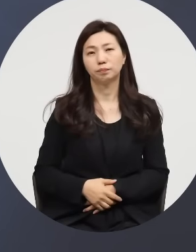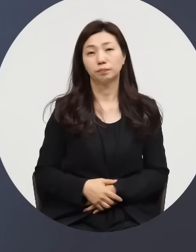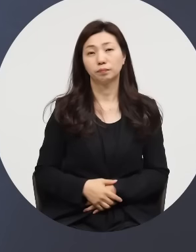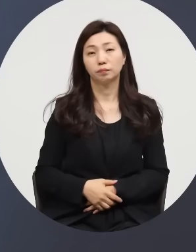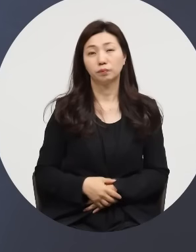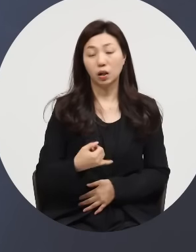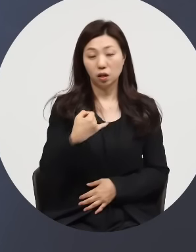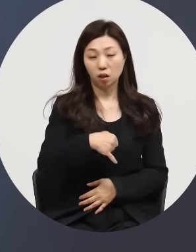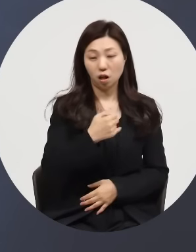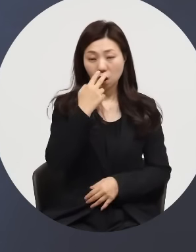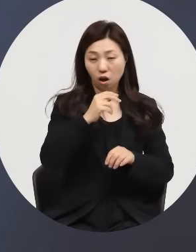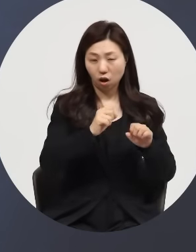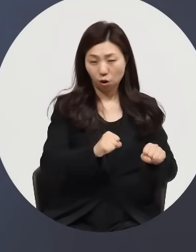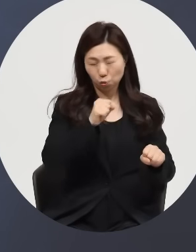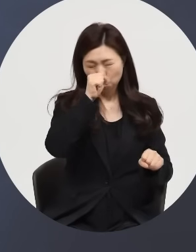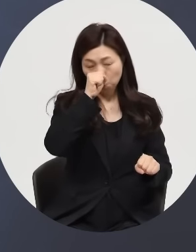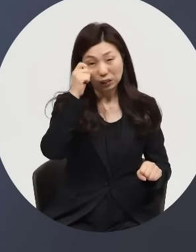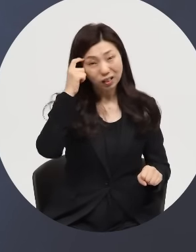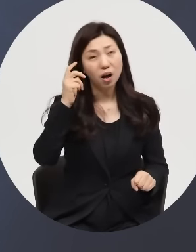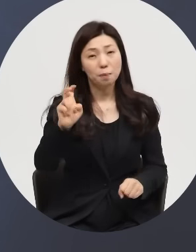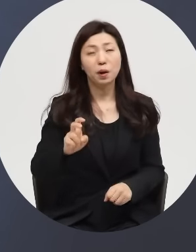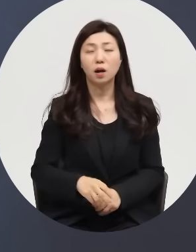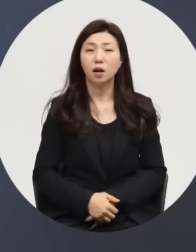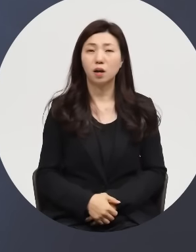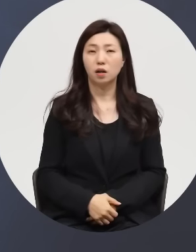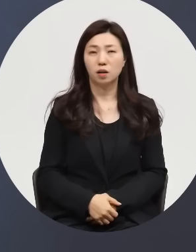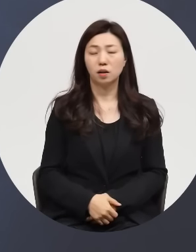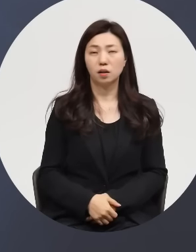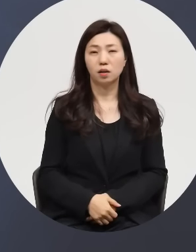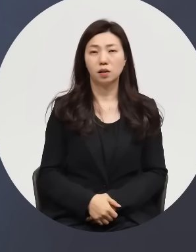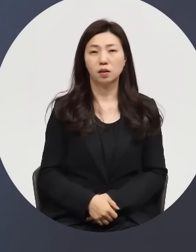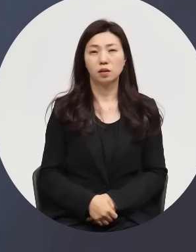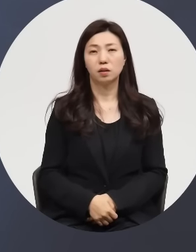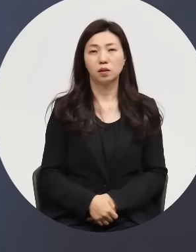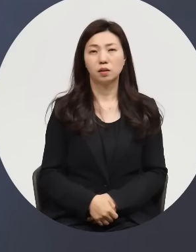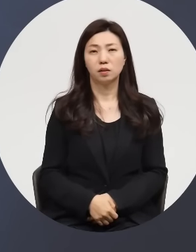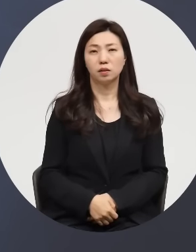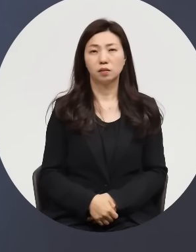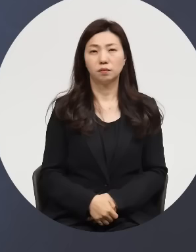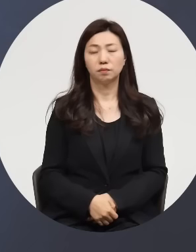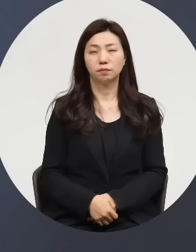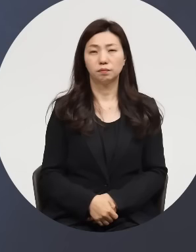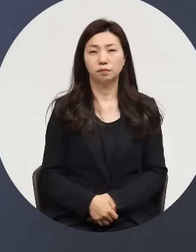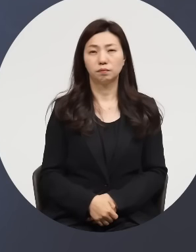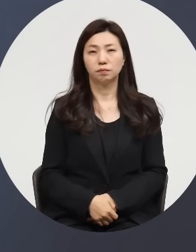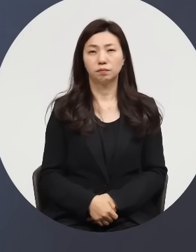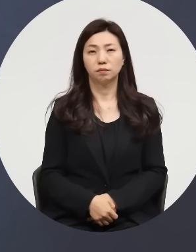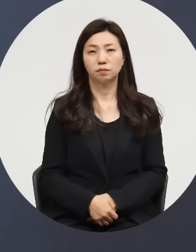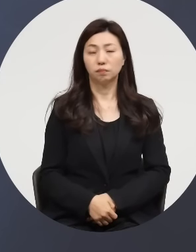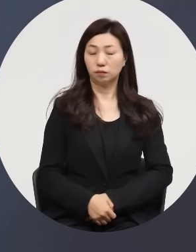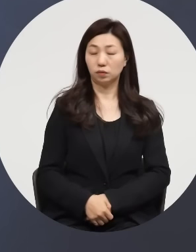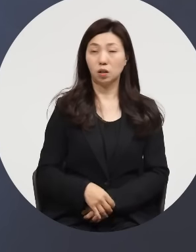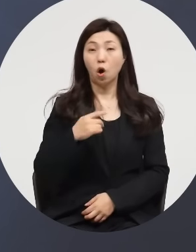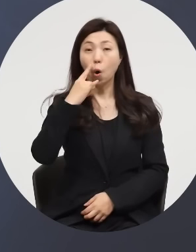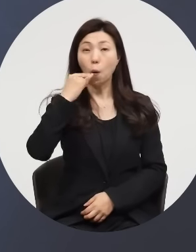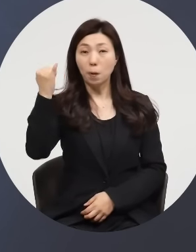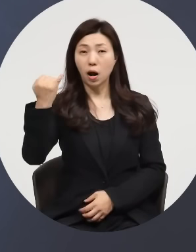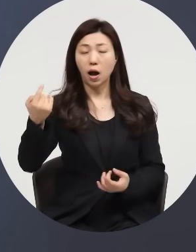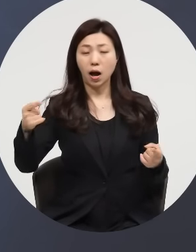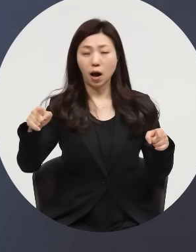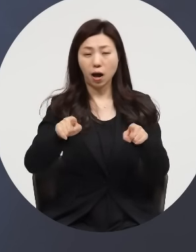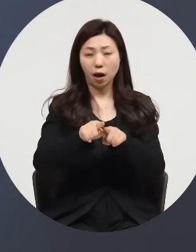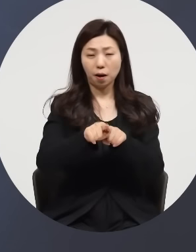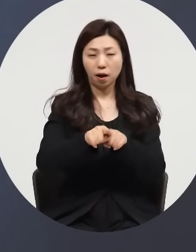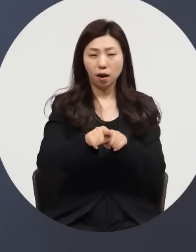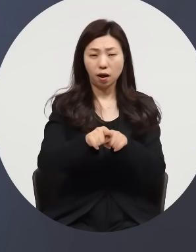딸이라도 사는 게 낫다 생각하실 것 같아요. 그러면 엄마하고 같이 빠져 안